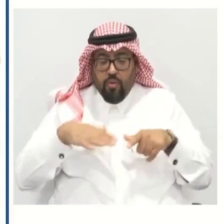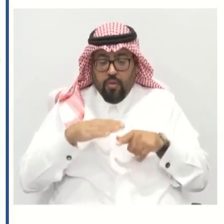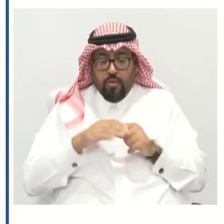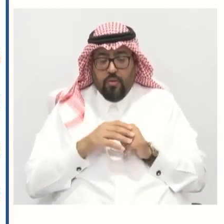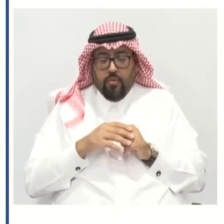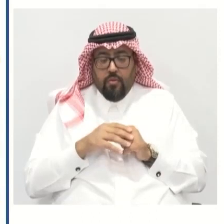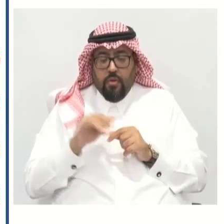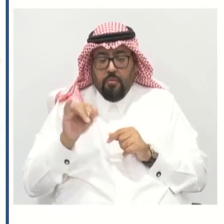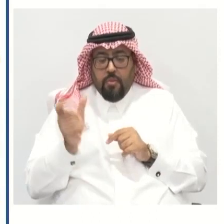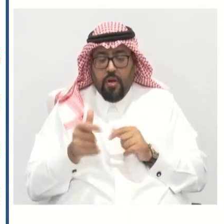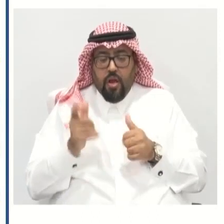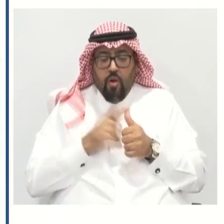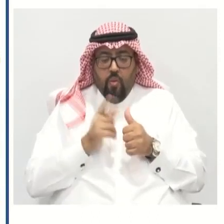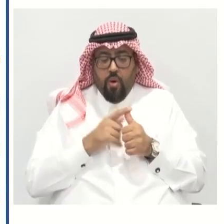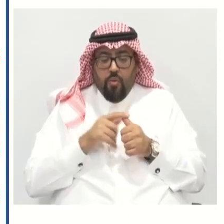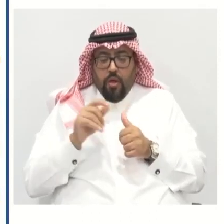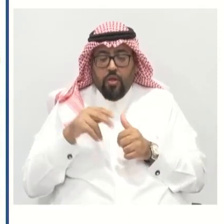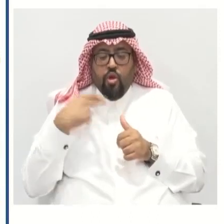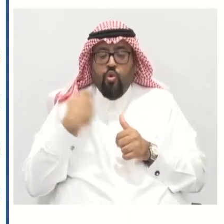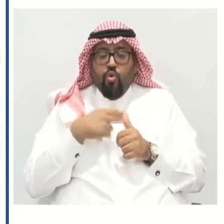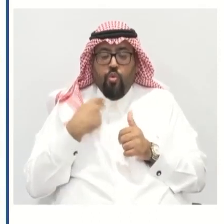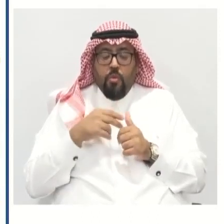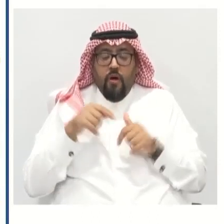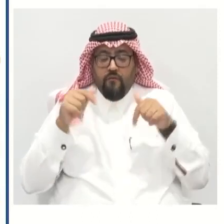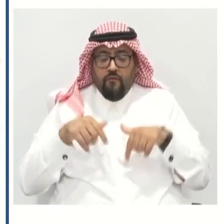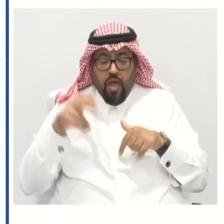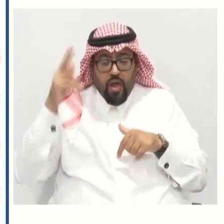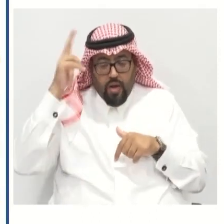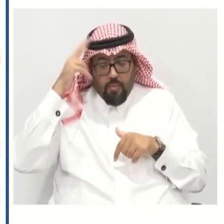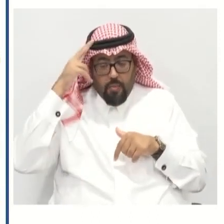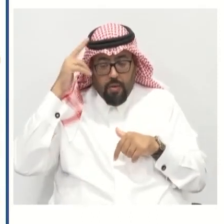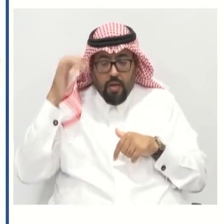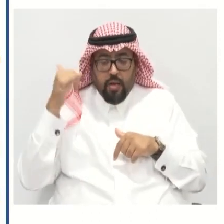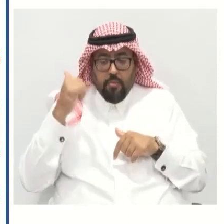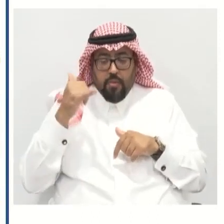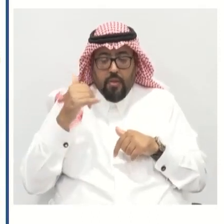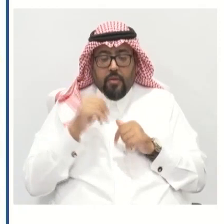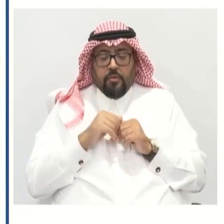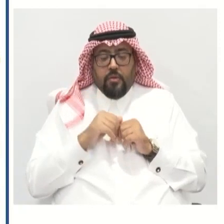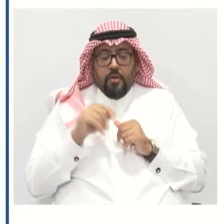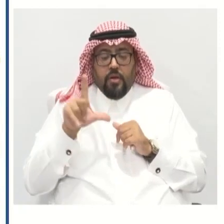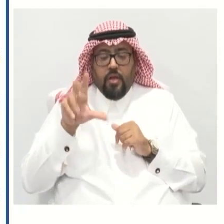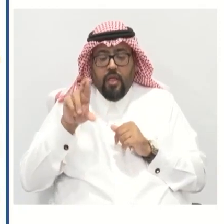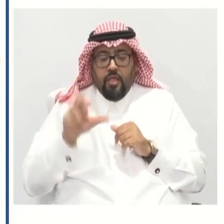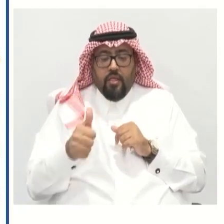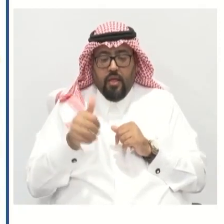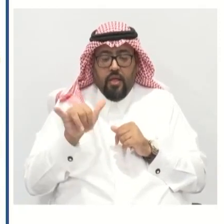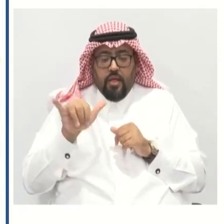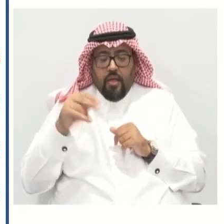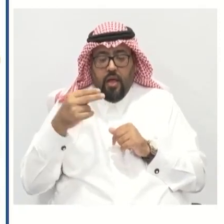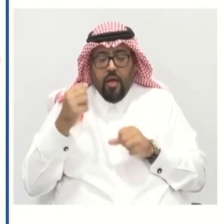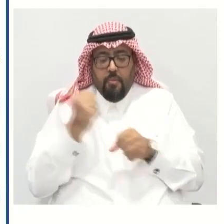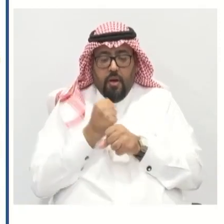والمقيمين من اولويات الحكومه في المملكه الع السعوديه لذا